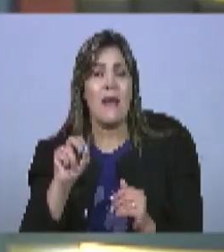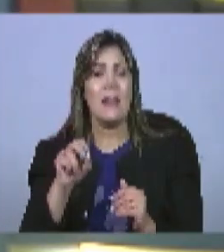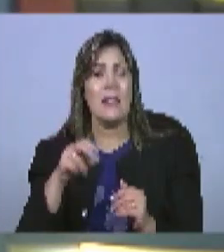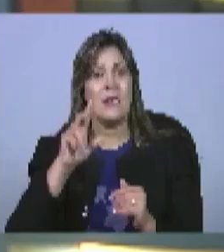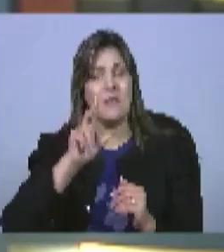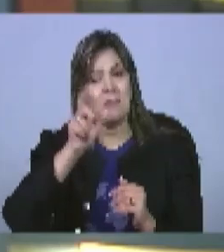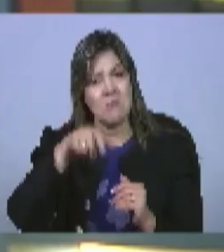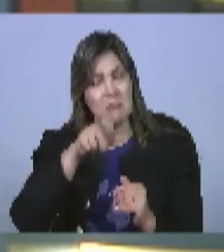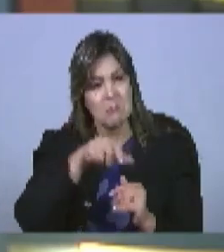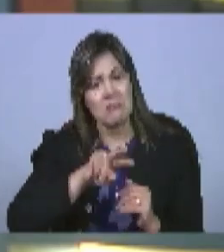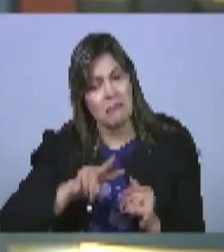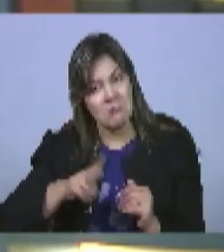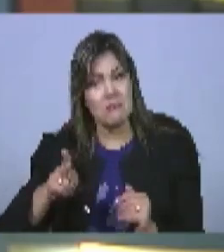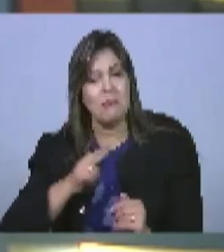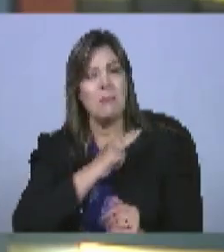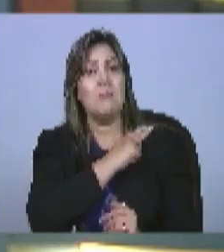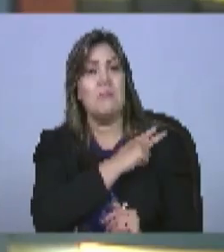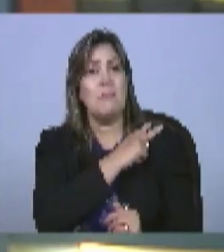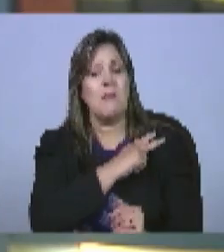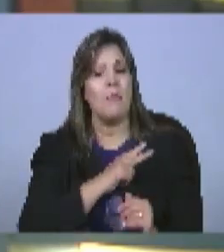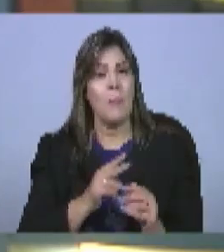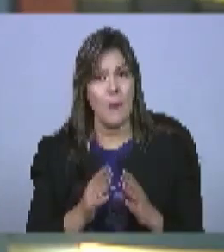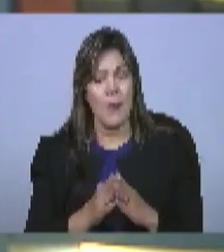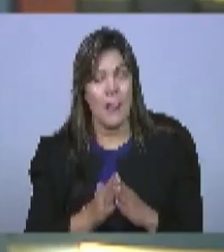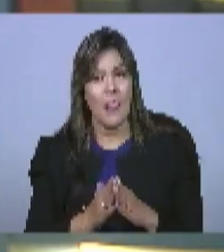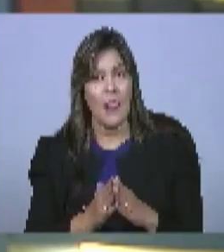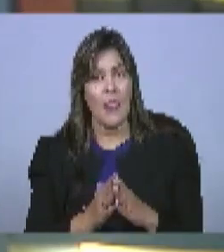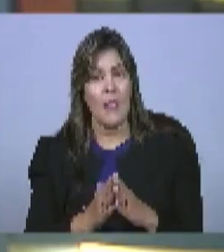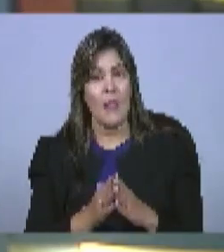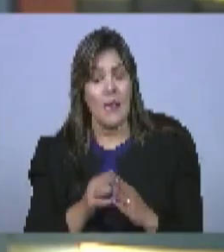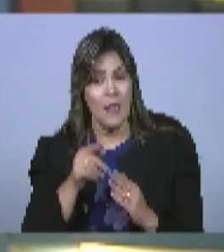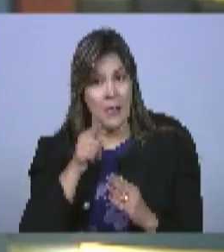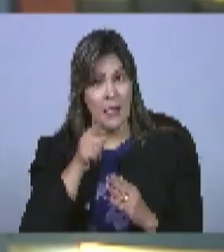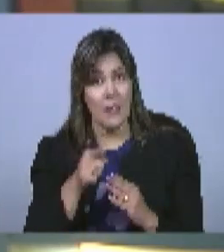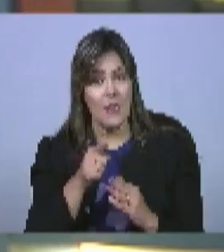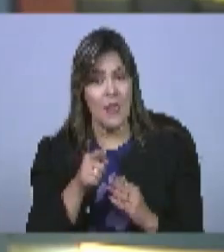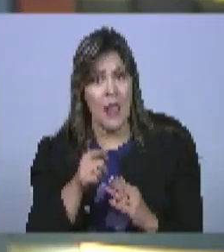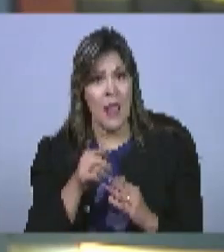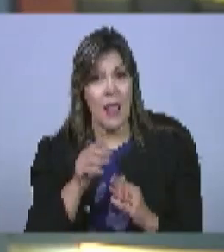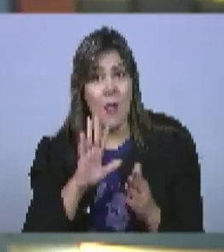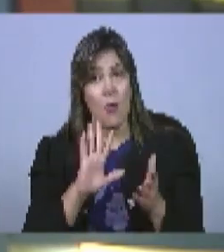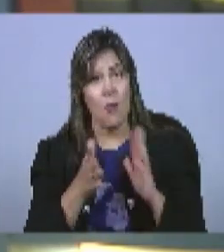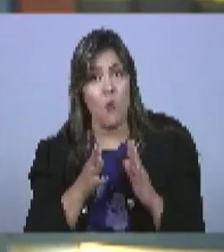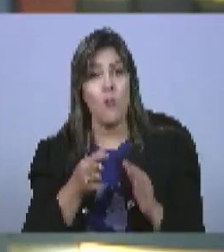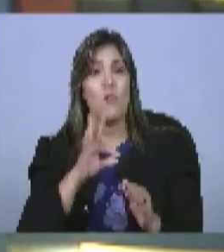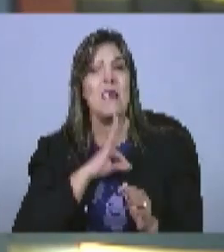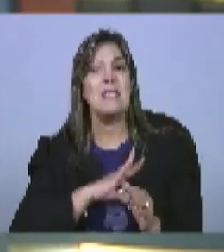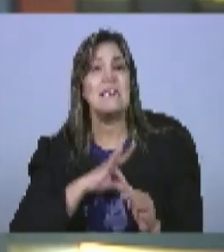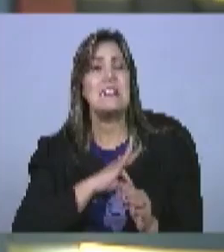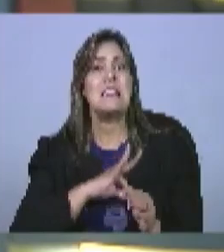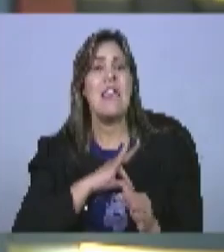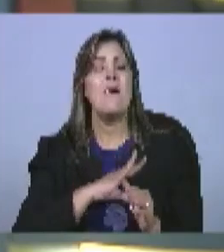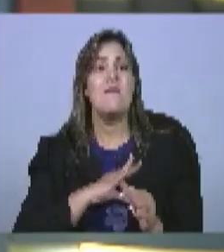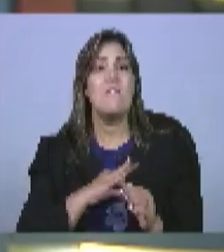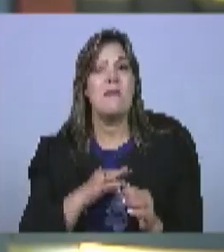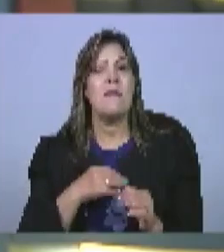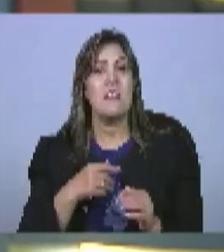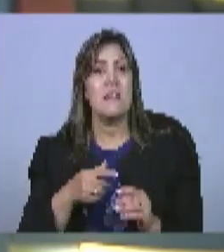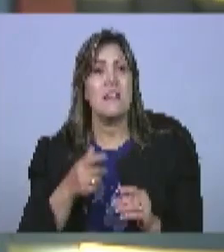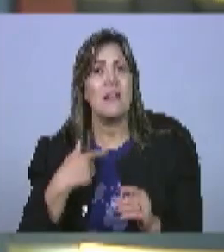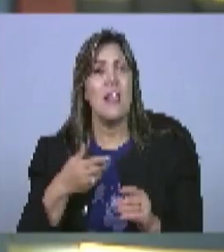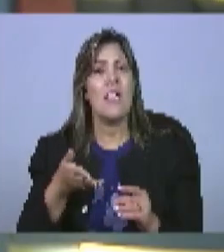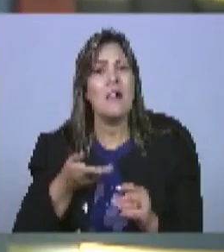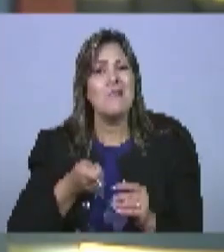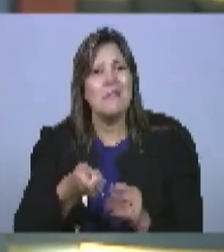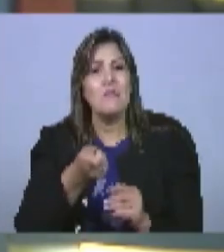وغيرهم يعني ان ال انها قد يكون لها مصلحه في استهداف الرؤوس